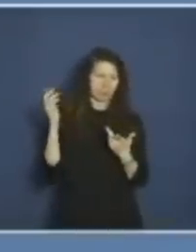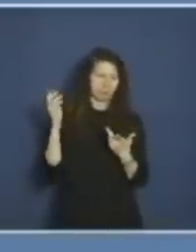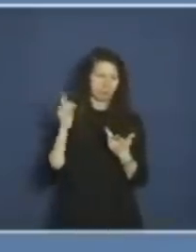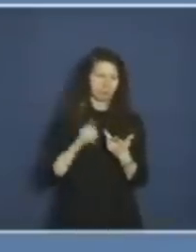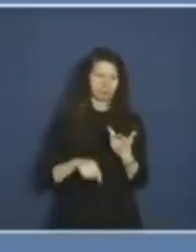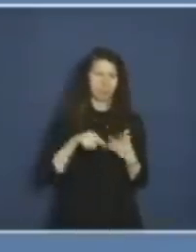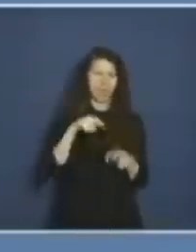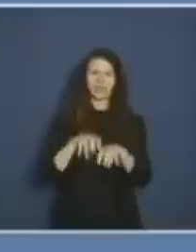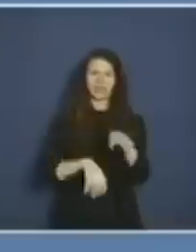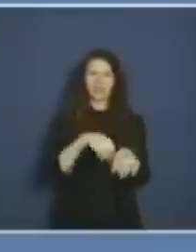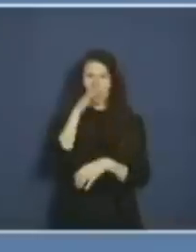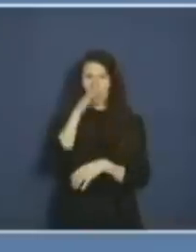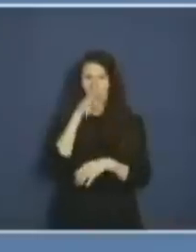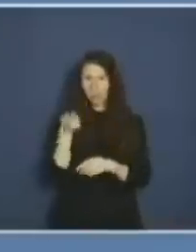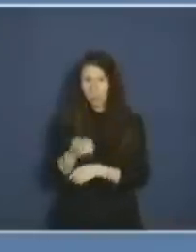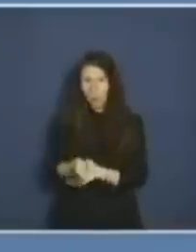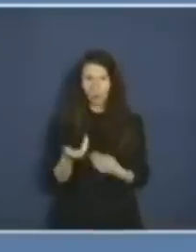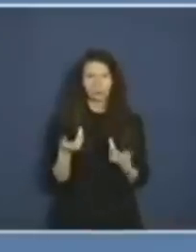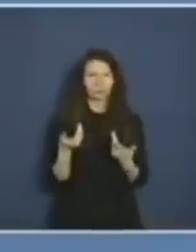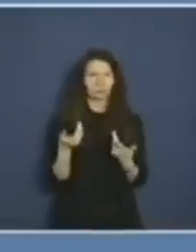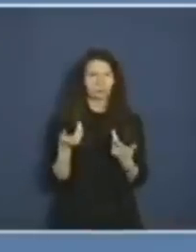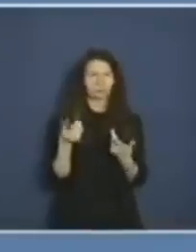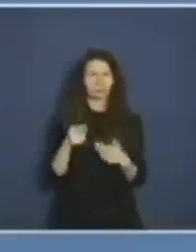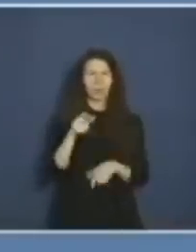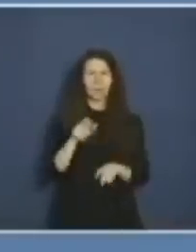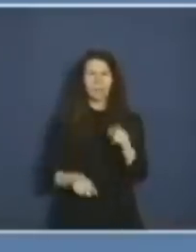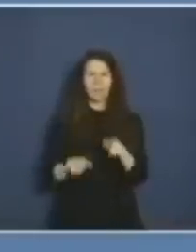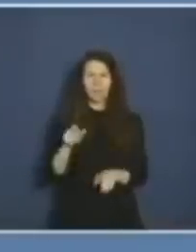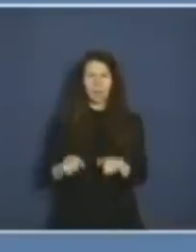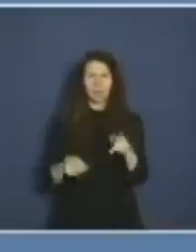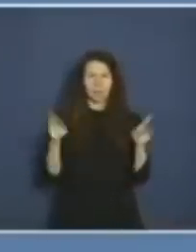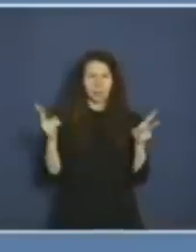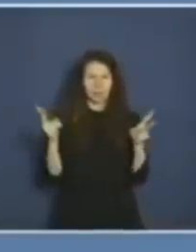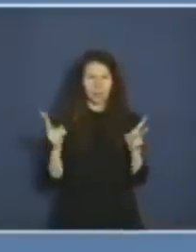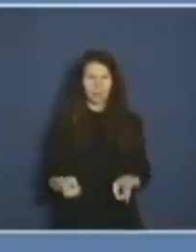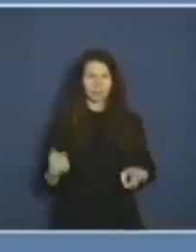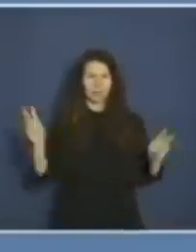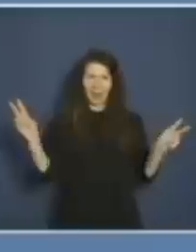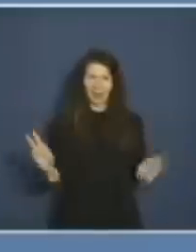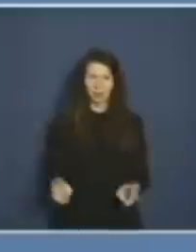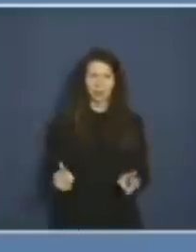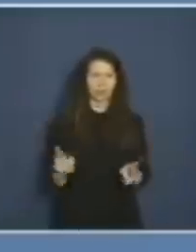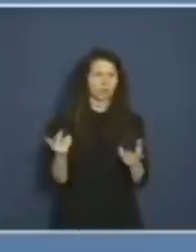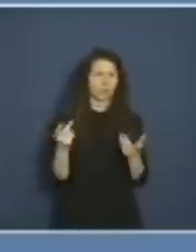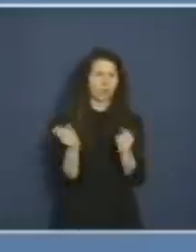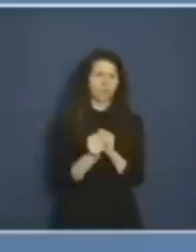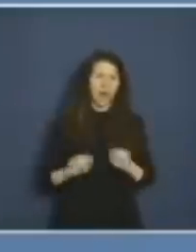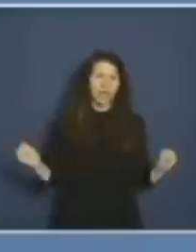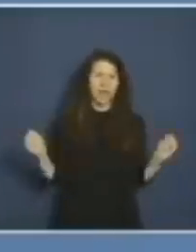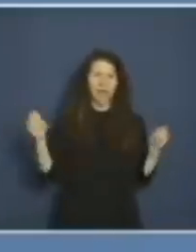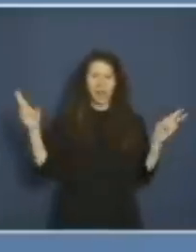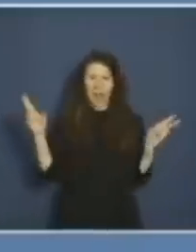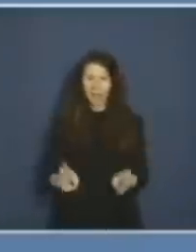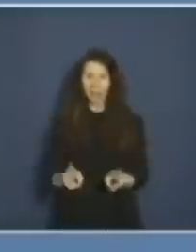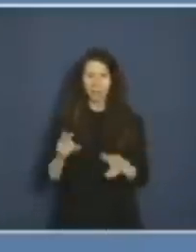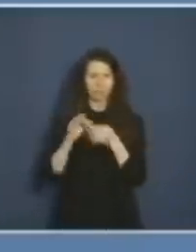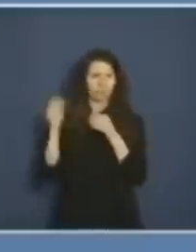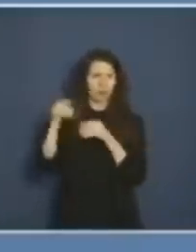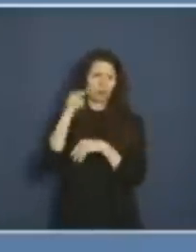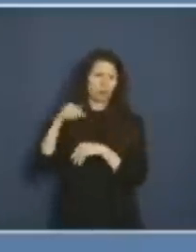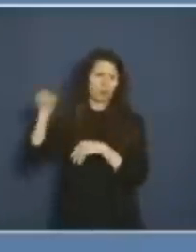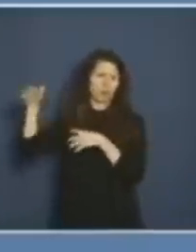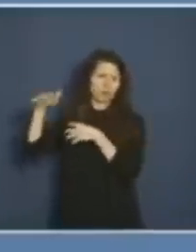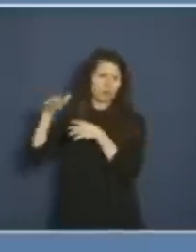den Tiergartenmord, die Einschränkungen der Menschenrechte, der Freiheiten in Russland. Das sind Themen,